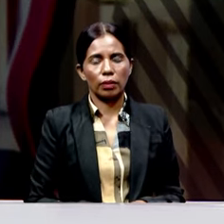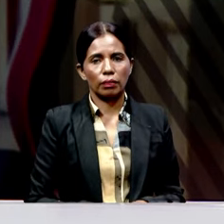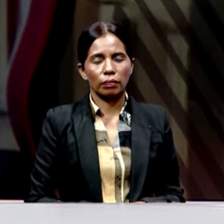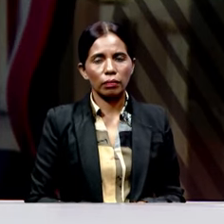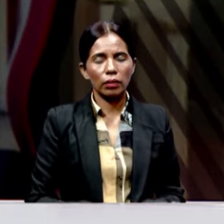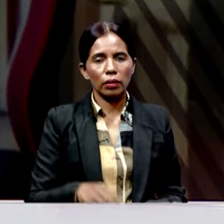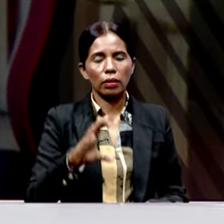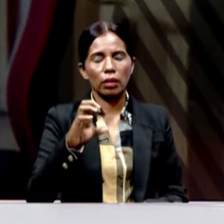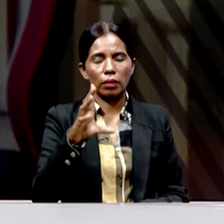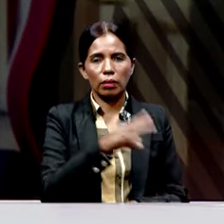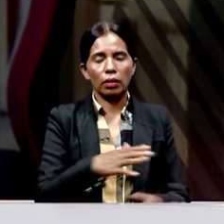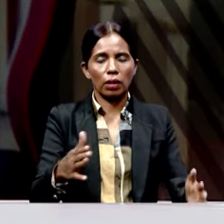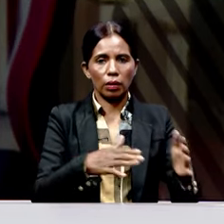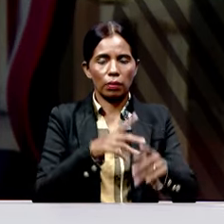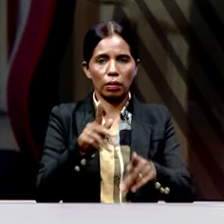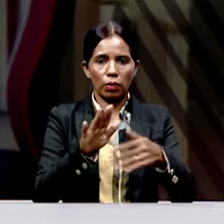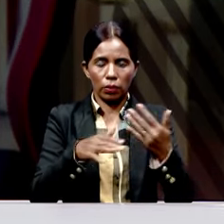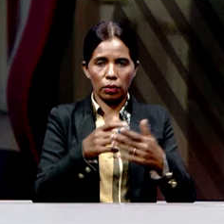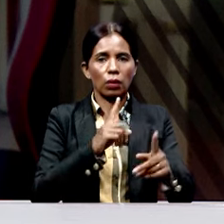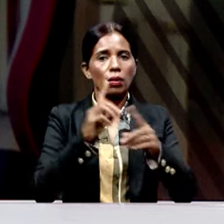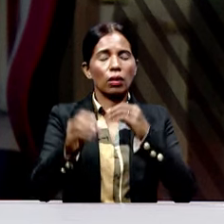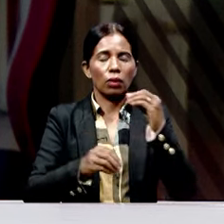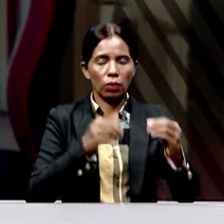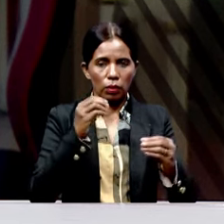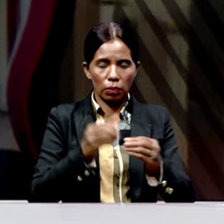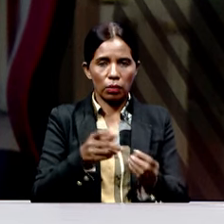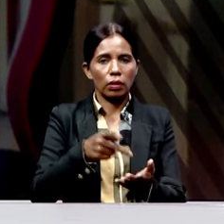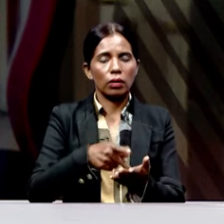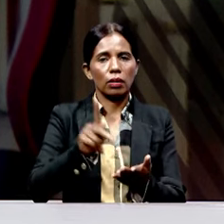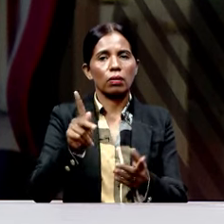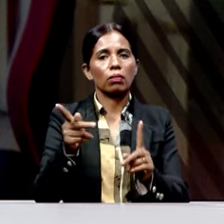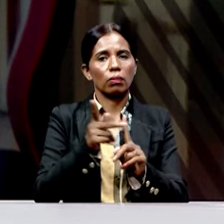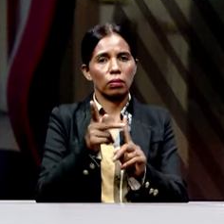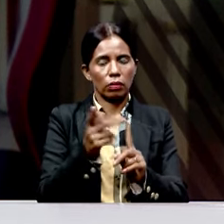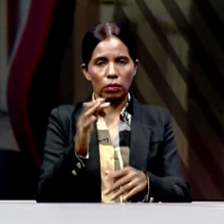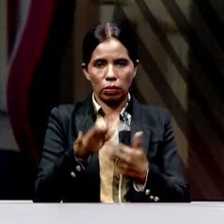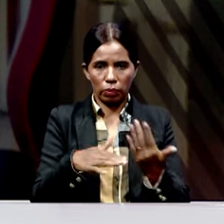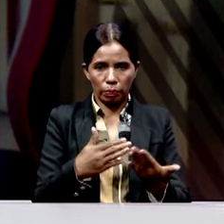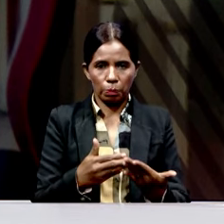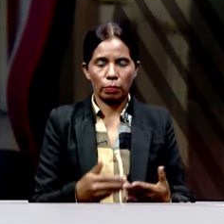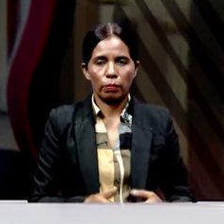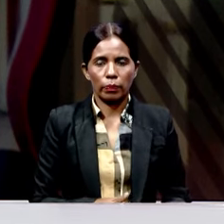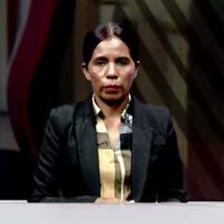Servi pesi a libro tre local sira o di colia con a batasha ba cosira.